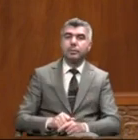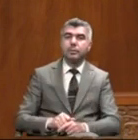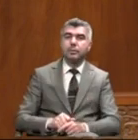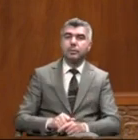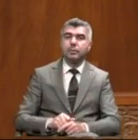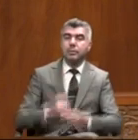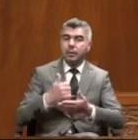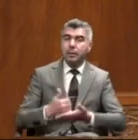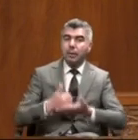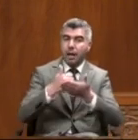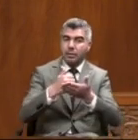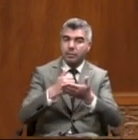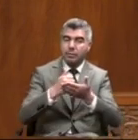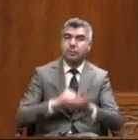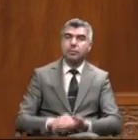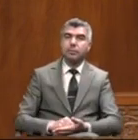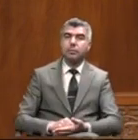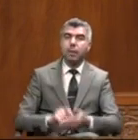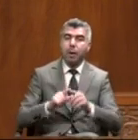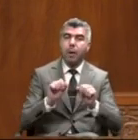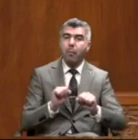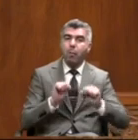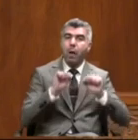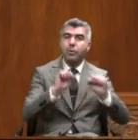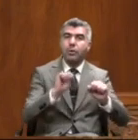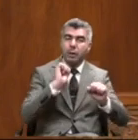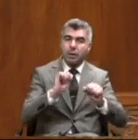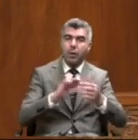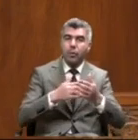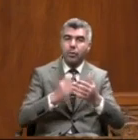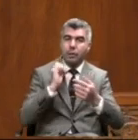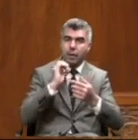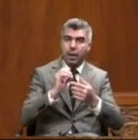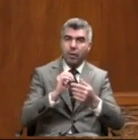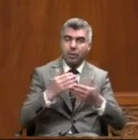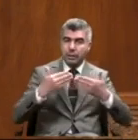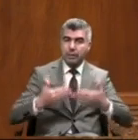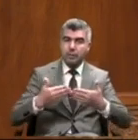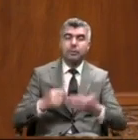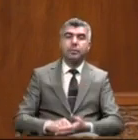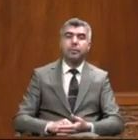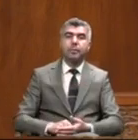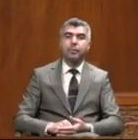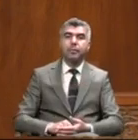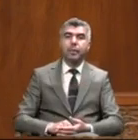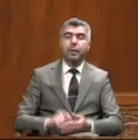تخصيصها لمواجهه التطورات الظرفيه الحاليه وما